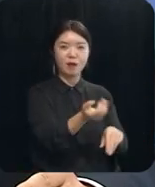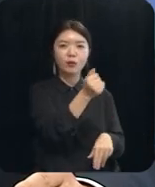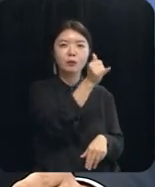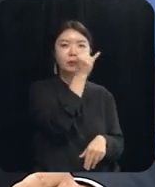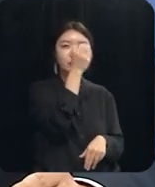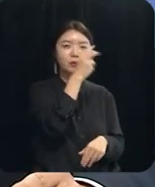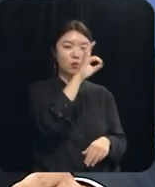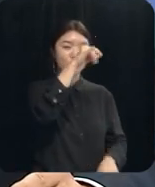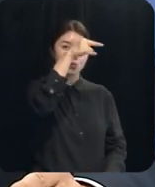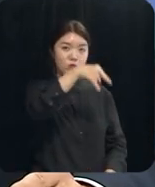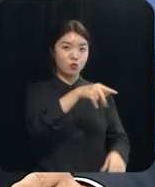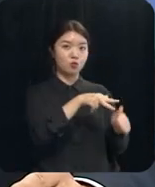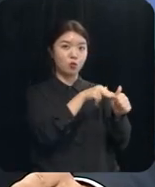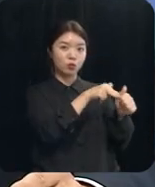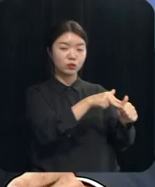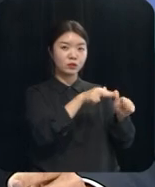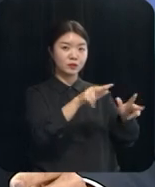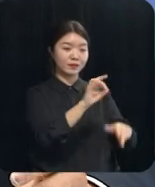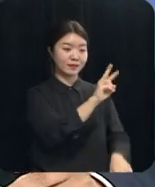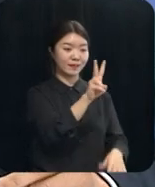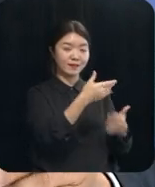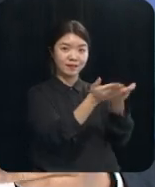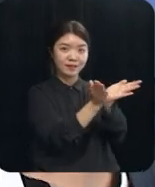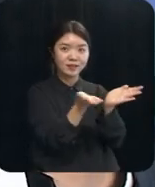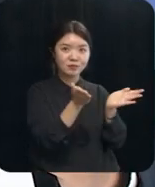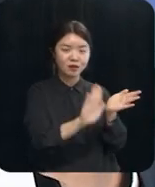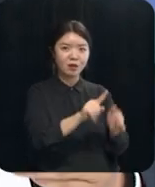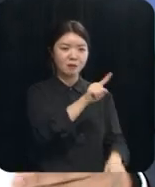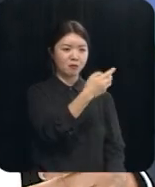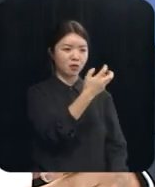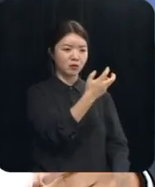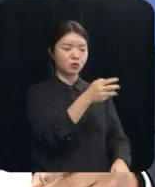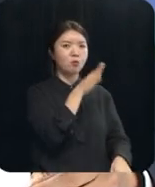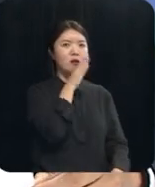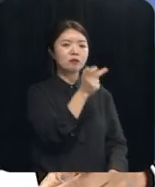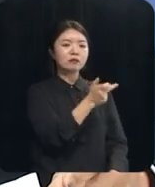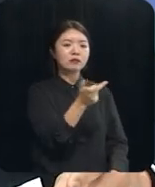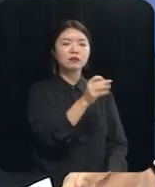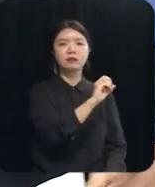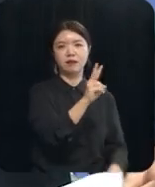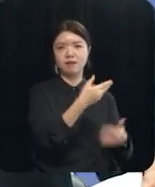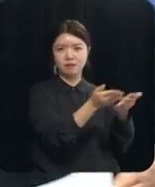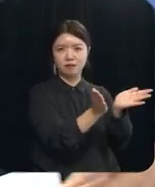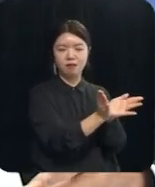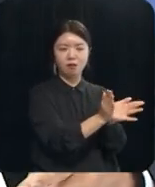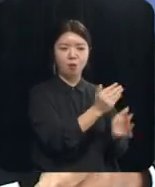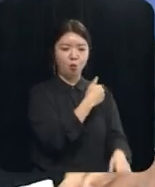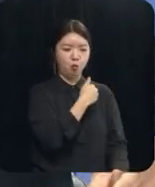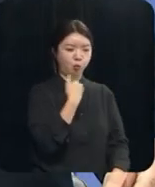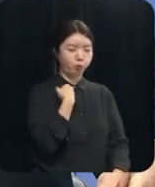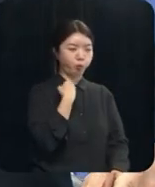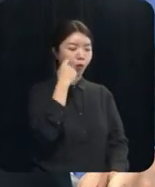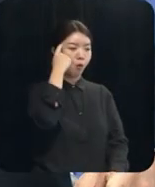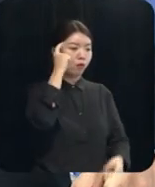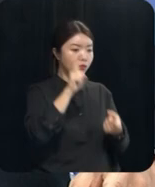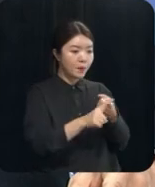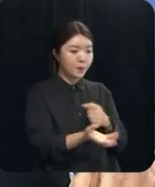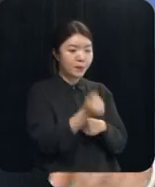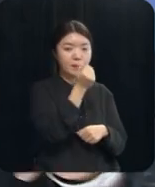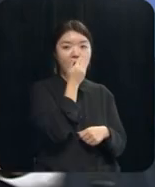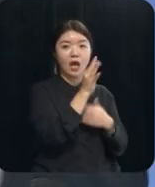우리 위성구 후보께서는 야당이지만은 180과는 거대 야당입니다. 충분히 의지와 관심이 있게 되게